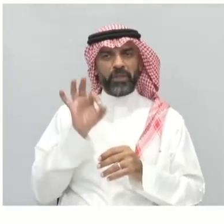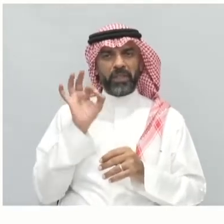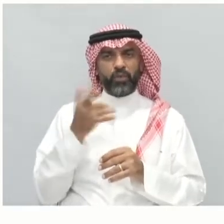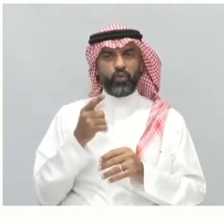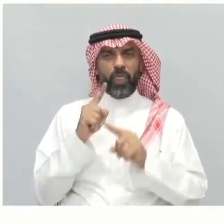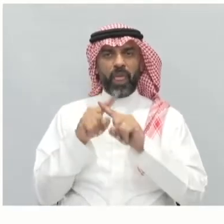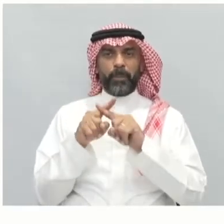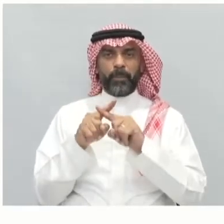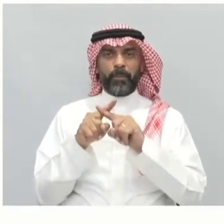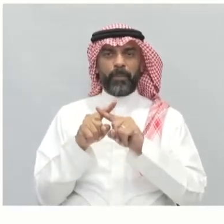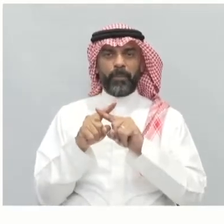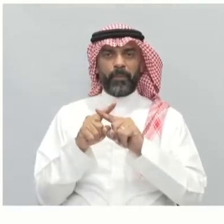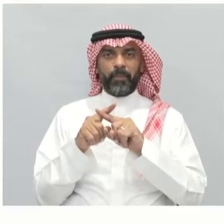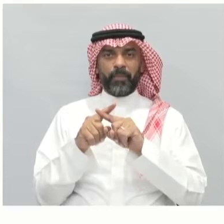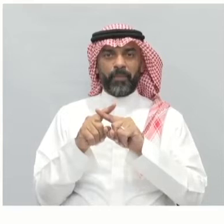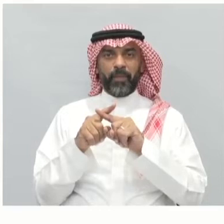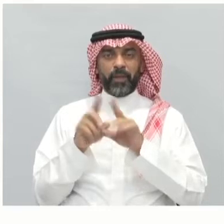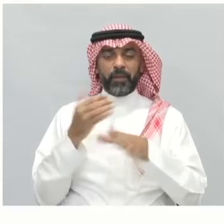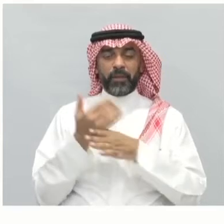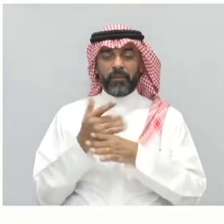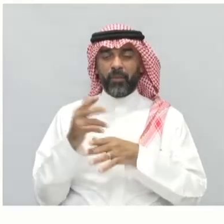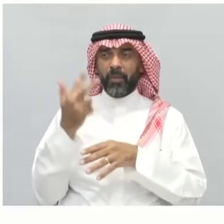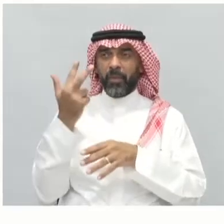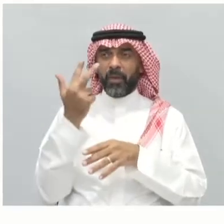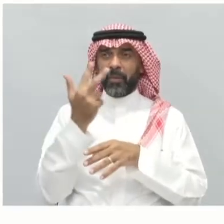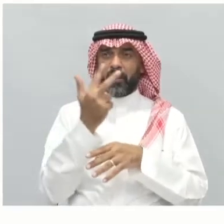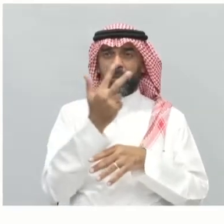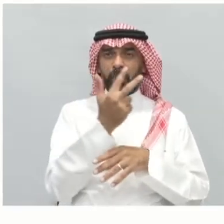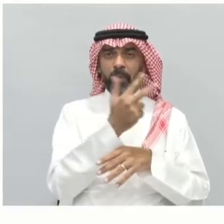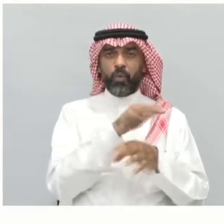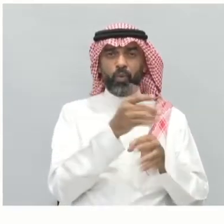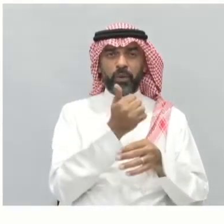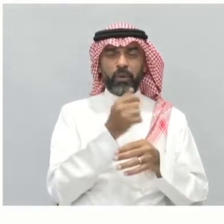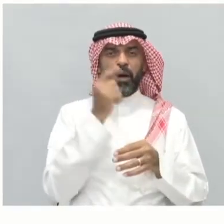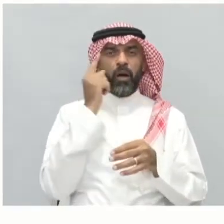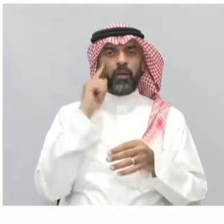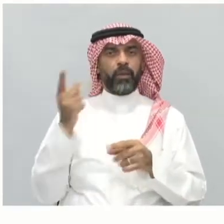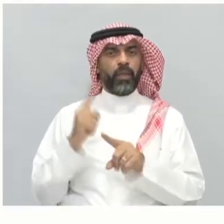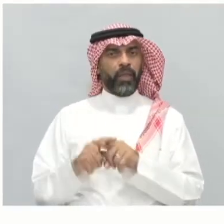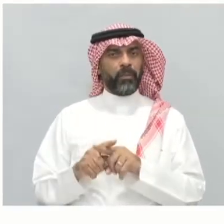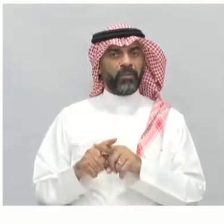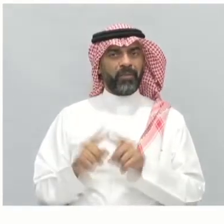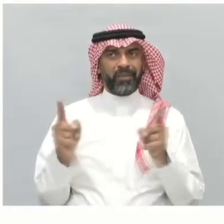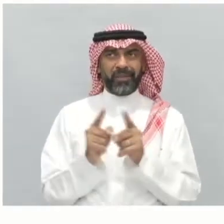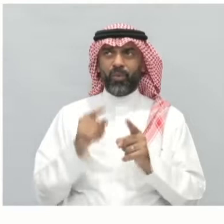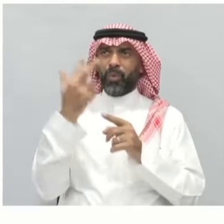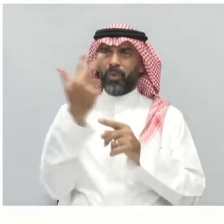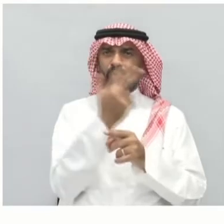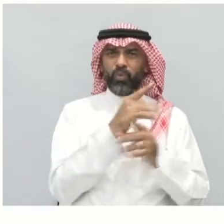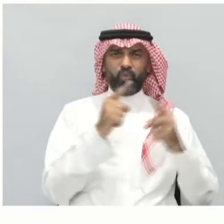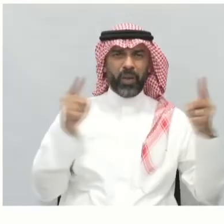طالما عندي تكرر نفس العدد ست مرات بامكان اختصارها بخطوه واحده